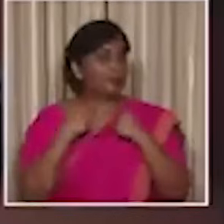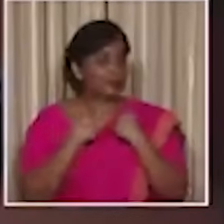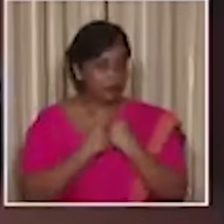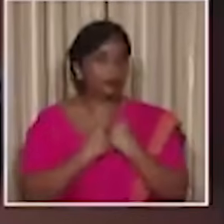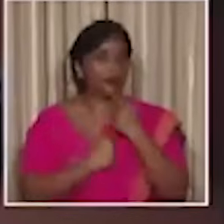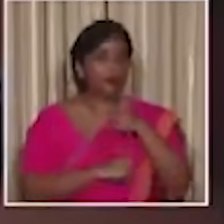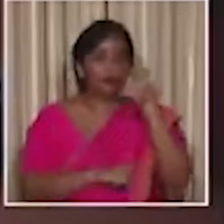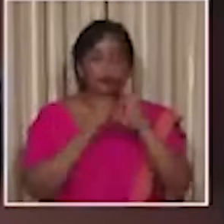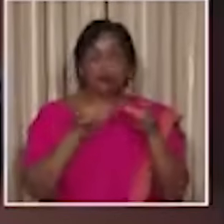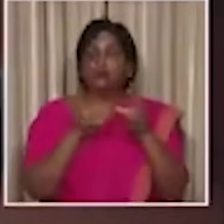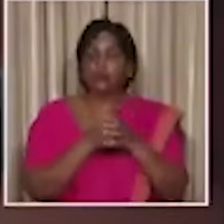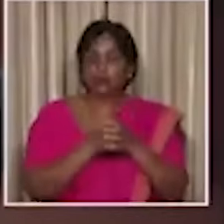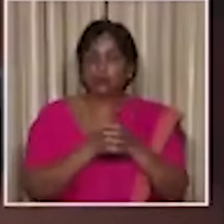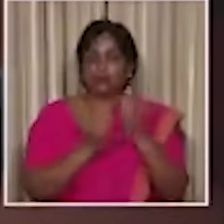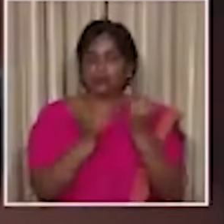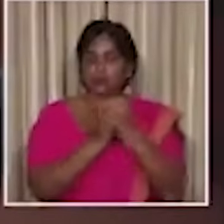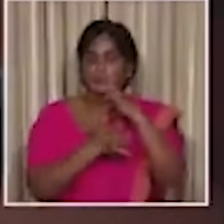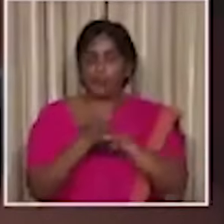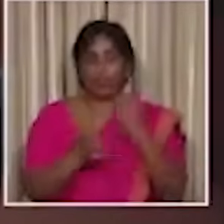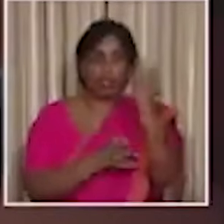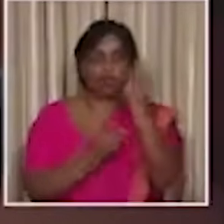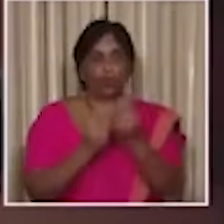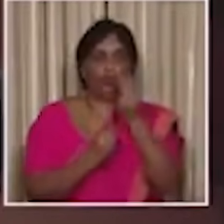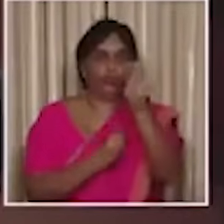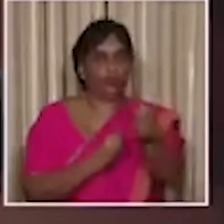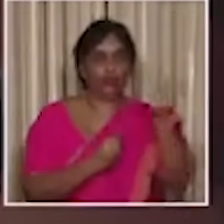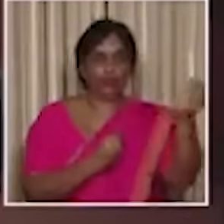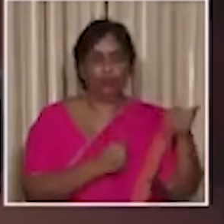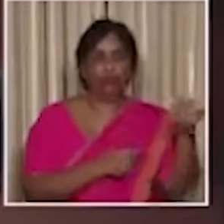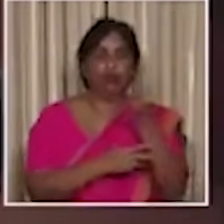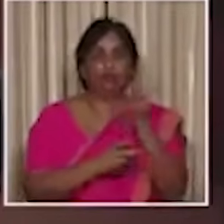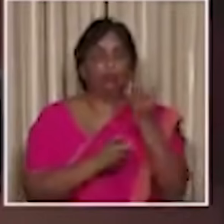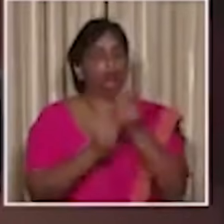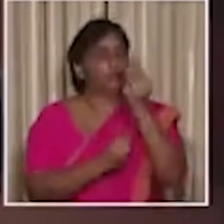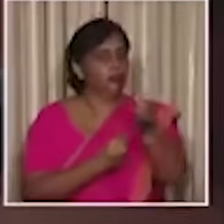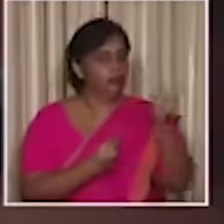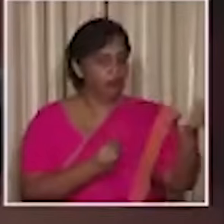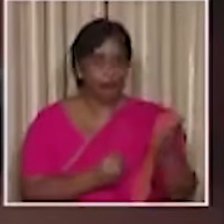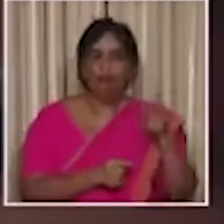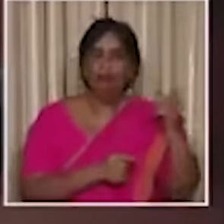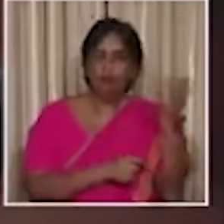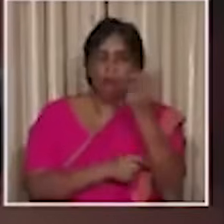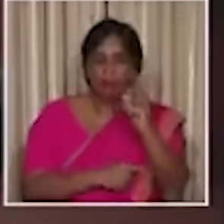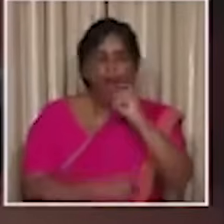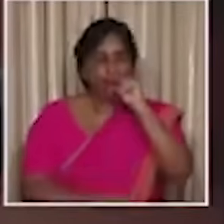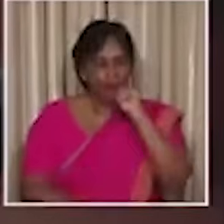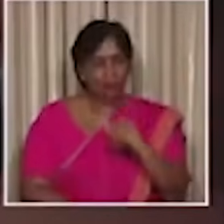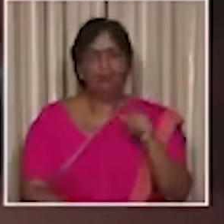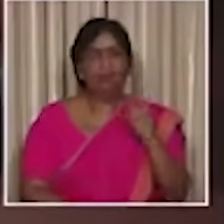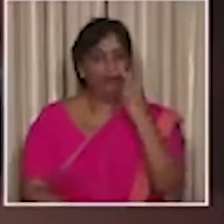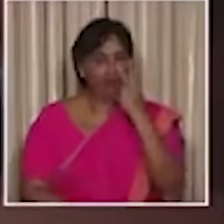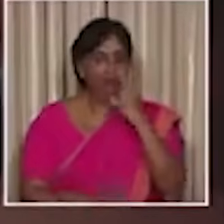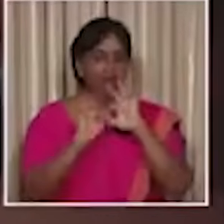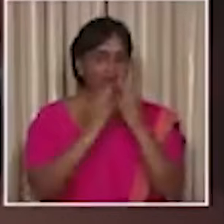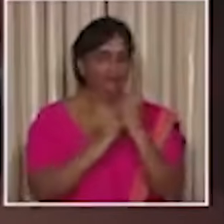අදාළ නිලධාරීන් කණ්ඩායමට ලේඛනයක් වුණා මේ තුන් දෙනාට දෙන්න කියලා. ඒ අනුව මේ තුන් දෙනාට දෙනවා. ඒ තුන් දෙනාගෙන් ඇත්ත ගත්තොත් දෙන්නේ එක